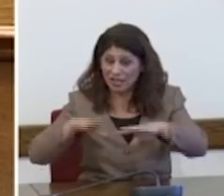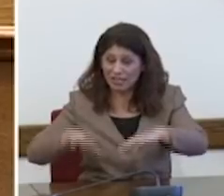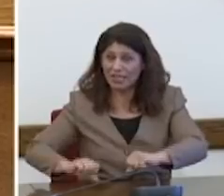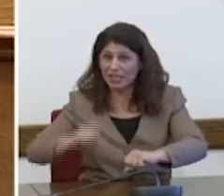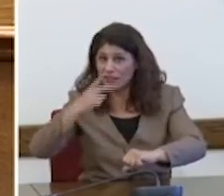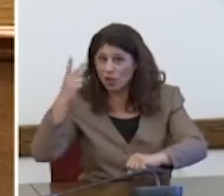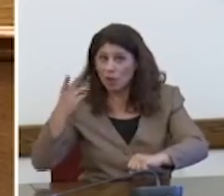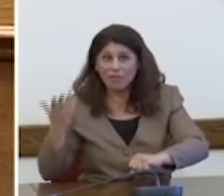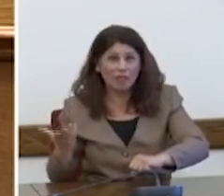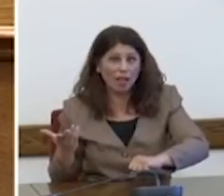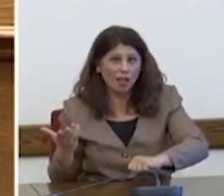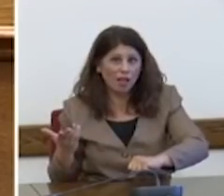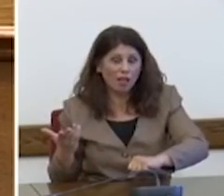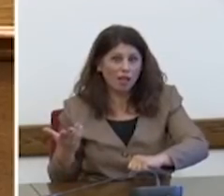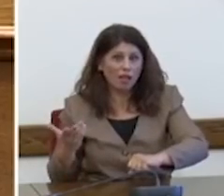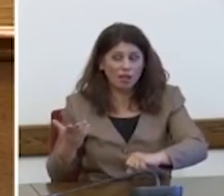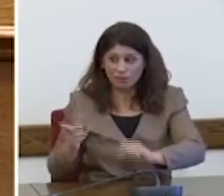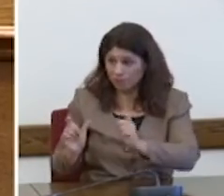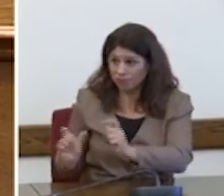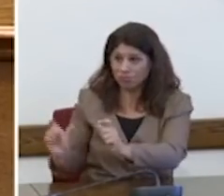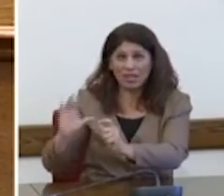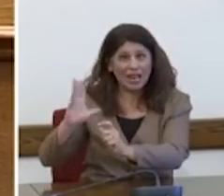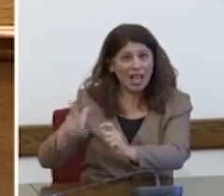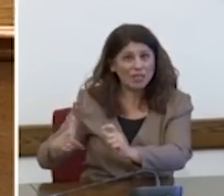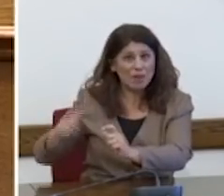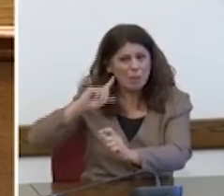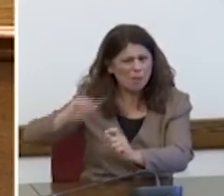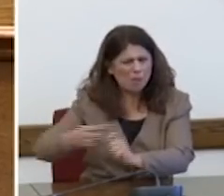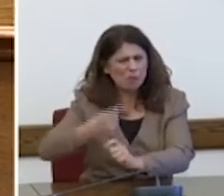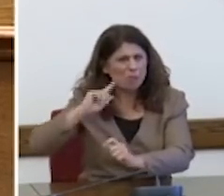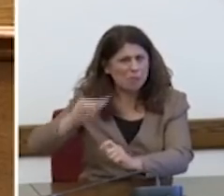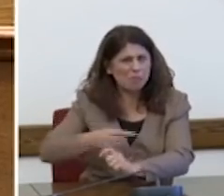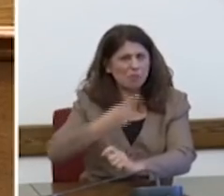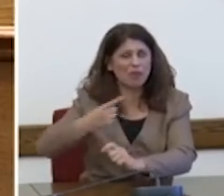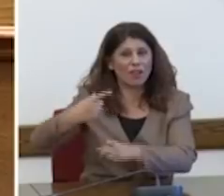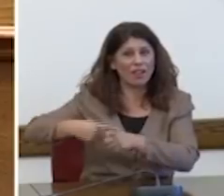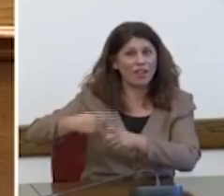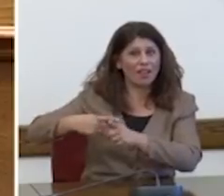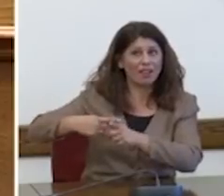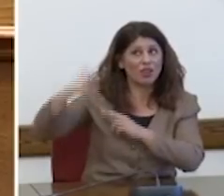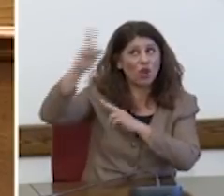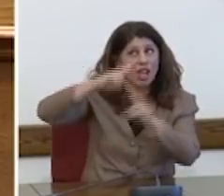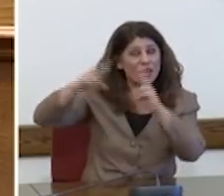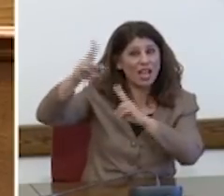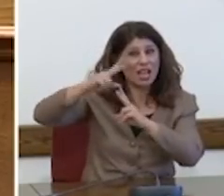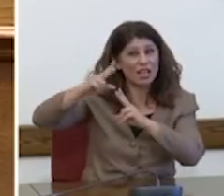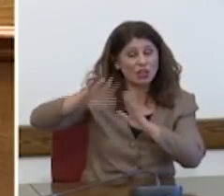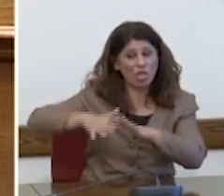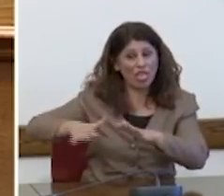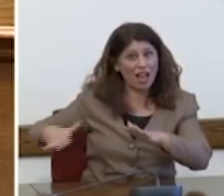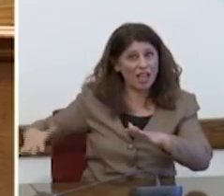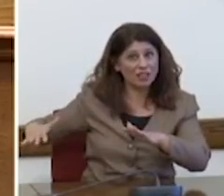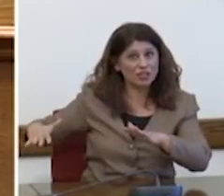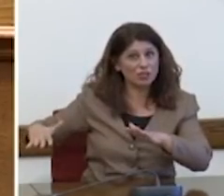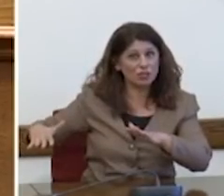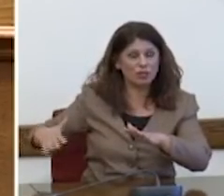δικαιώματα, για να παρεμποδίσει καθημερινές παραβιάσεις του ελληνικού εναέριου και θαλάσσιου χώρου? Φυσικά